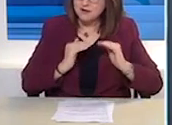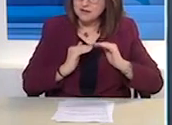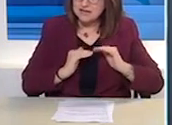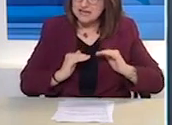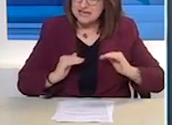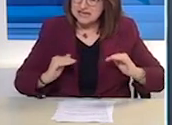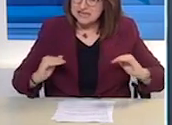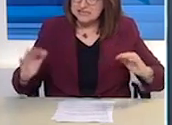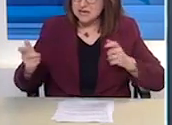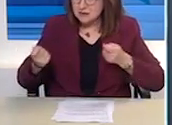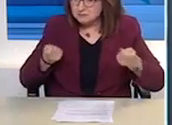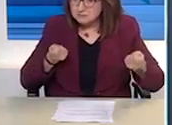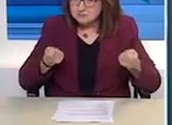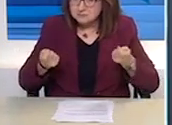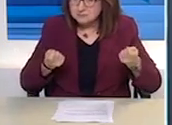Φυσικά και η ελπίδα